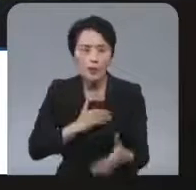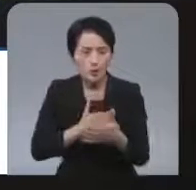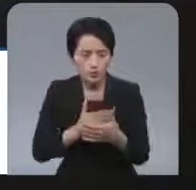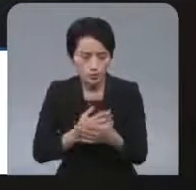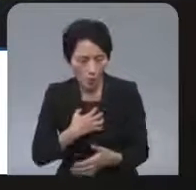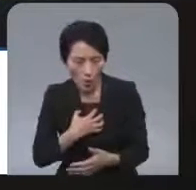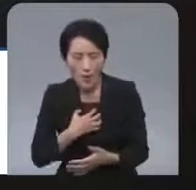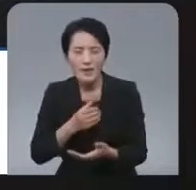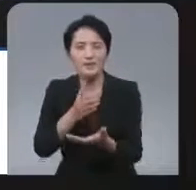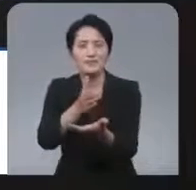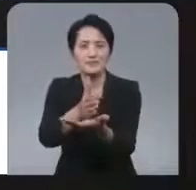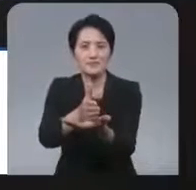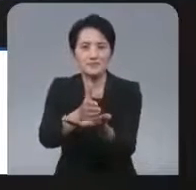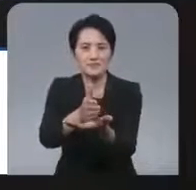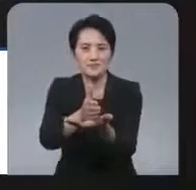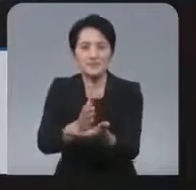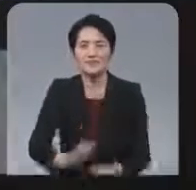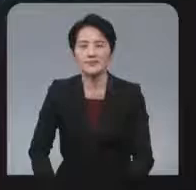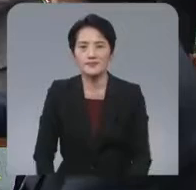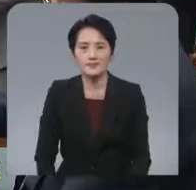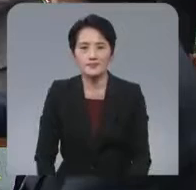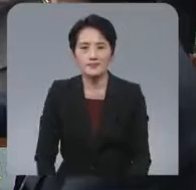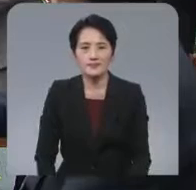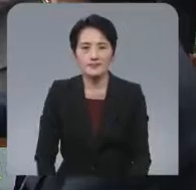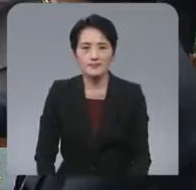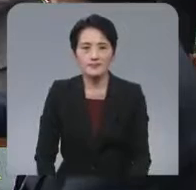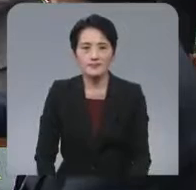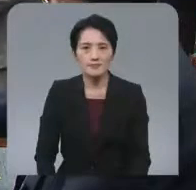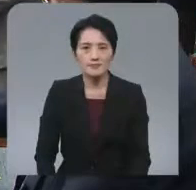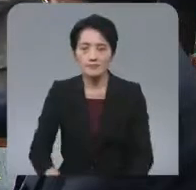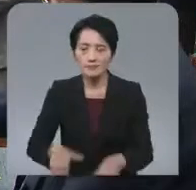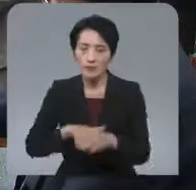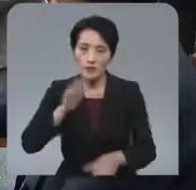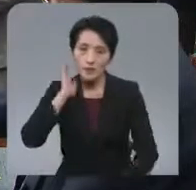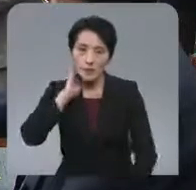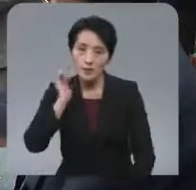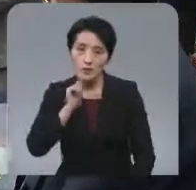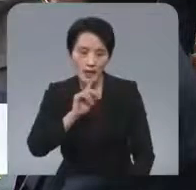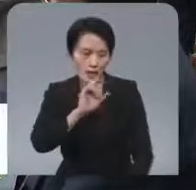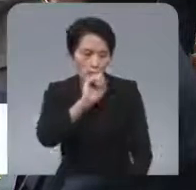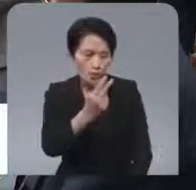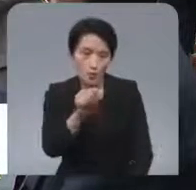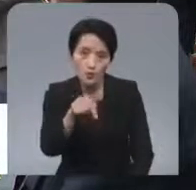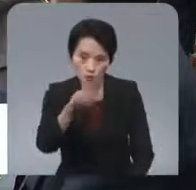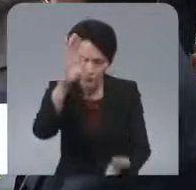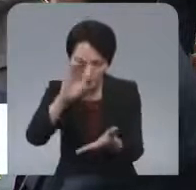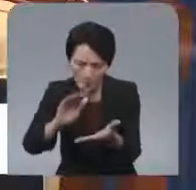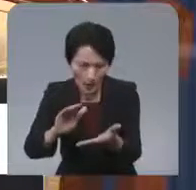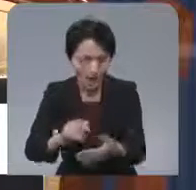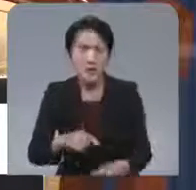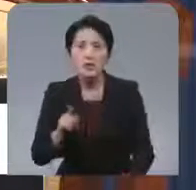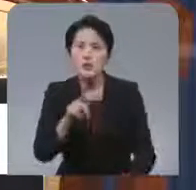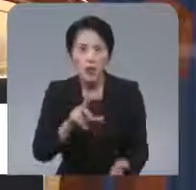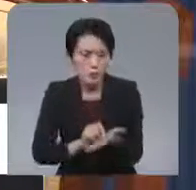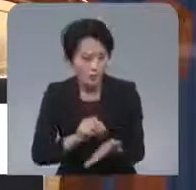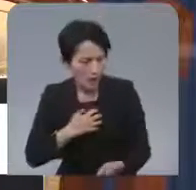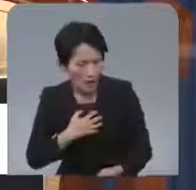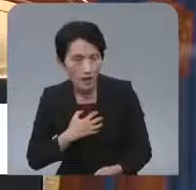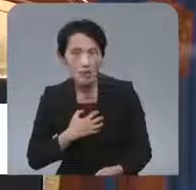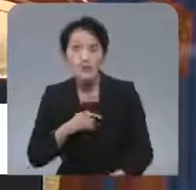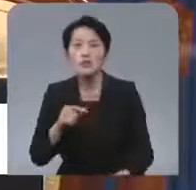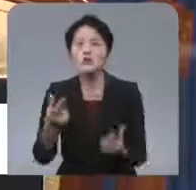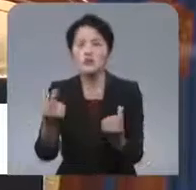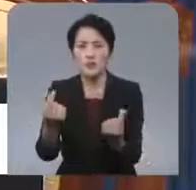die regierung ihr bestes um alternative import quellen zu erschließen er bittet die bürger darum keine übermäßige